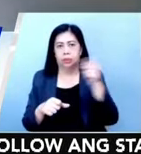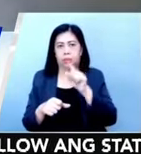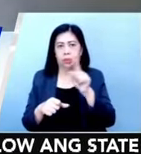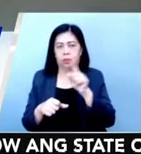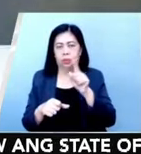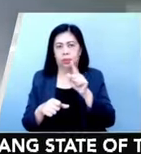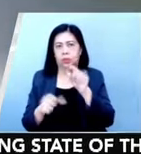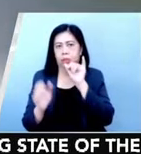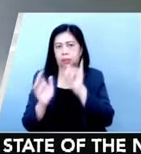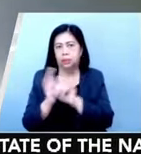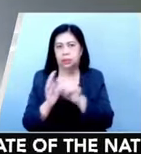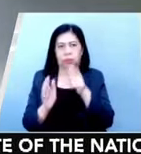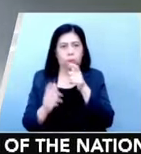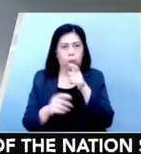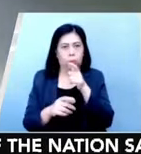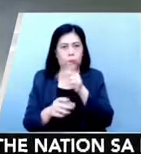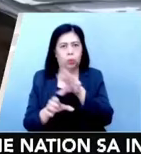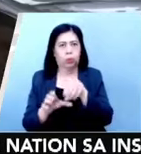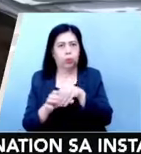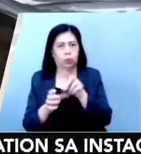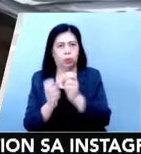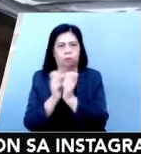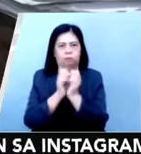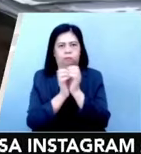pagkakakilanla ng mga sangkot sa Rambol.